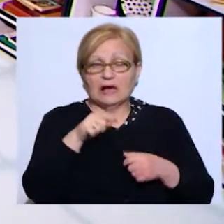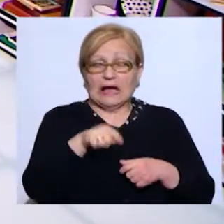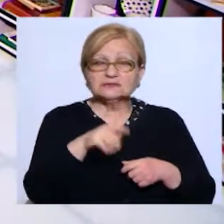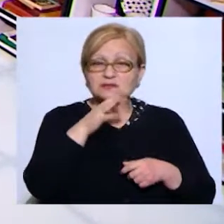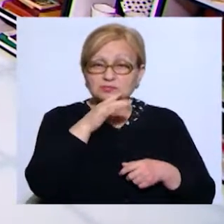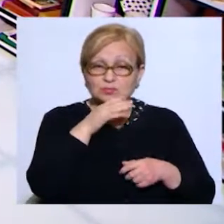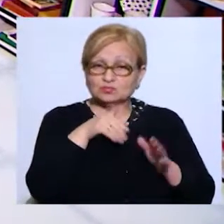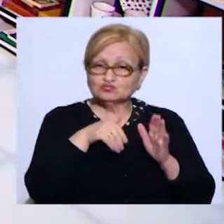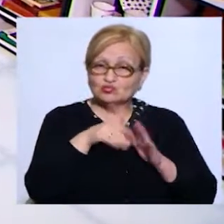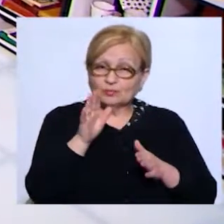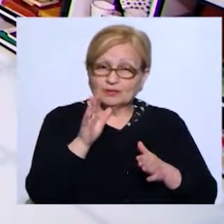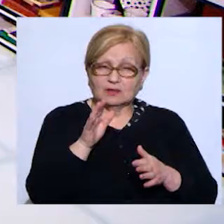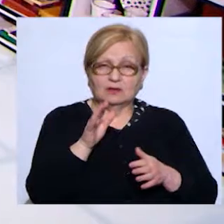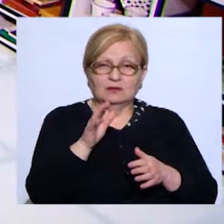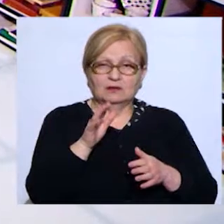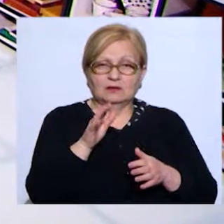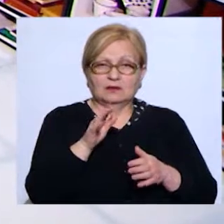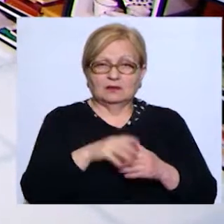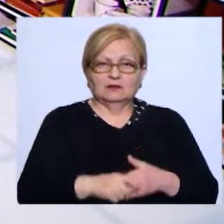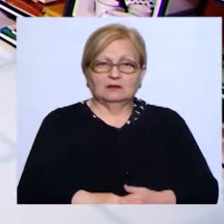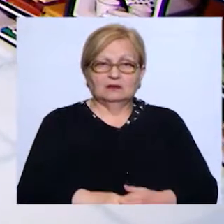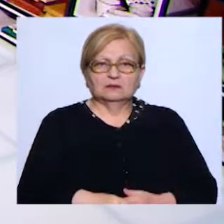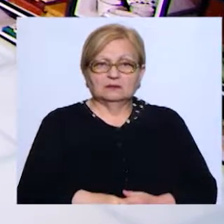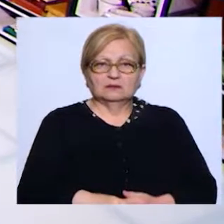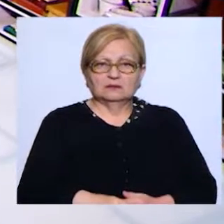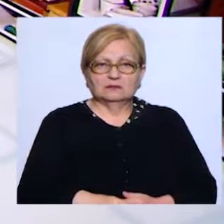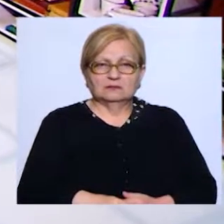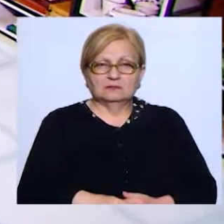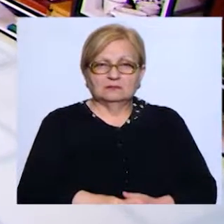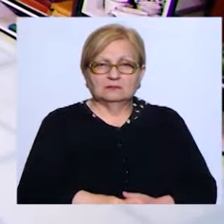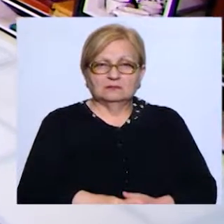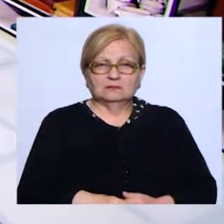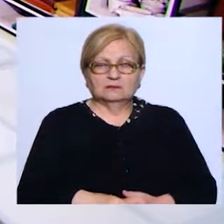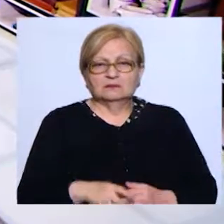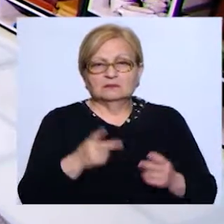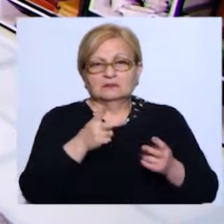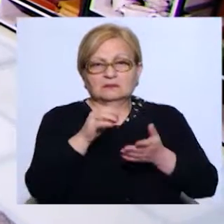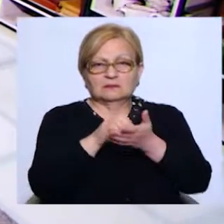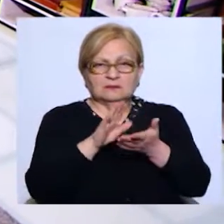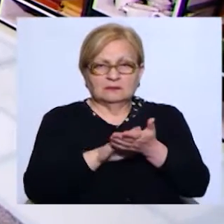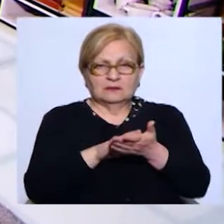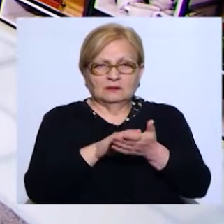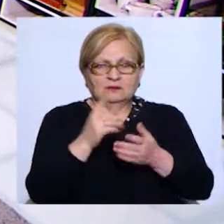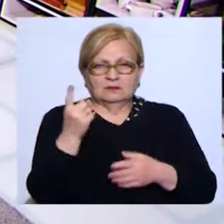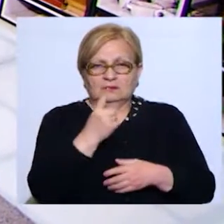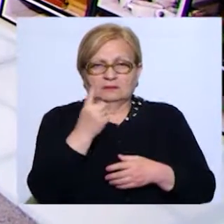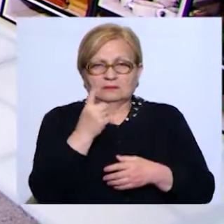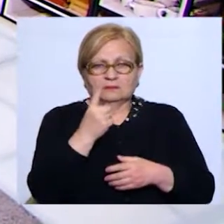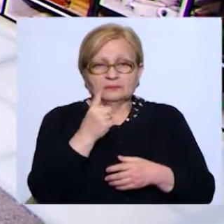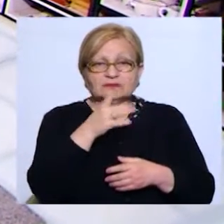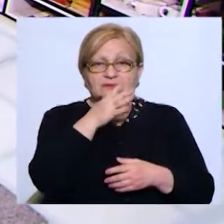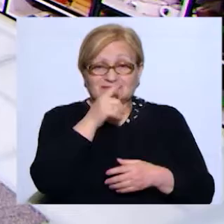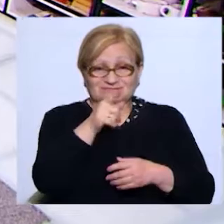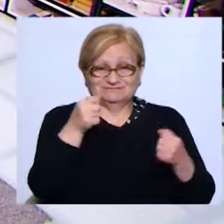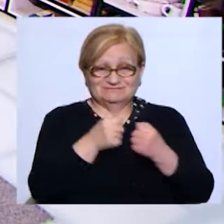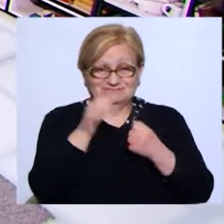დროს ნახეთ, მოხდეს, ვაი, აქეთ გადმოვა, აღწერა. ანუ პირველი საკითხის შემთხვევაში